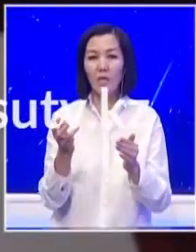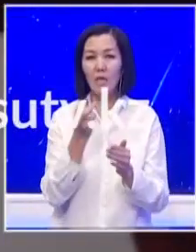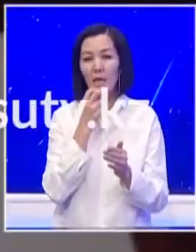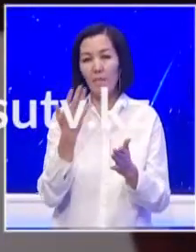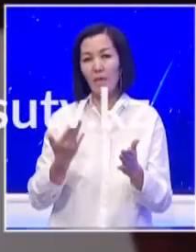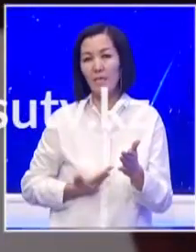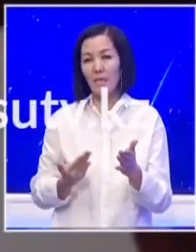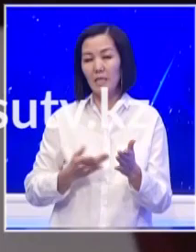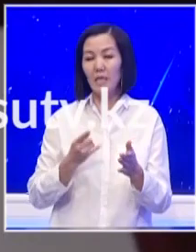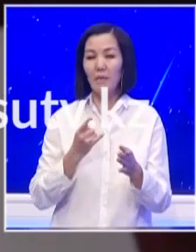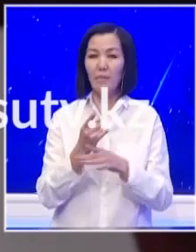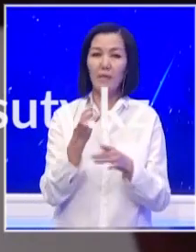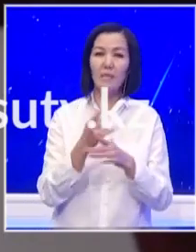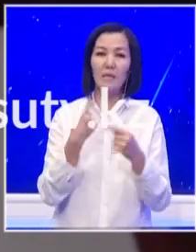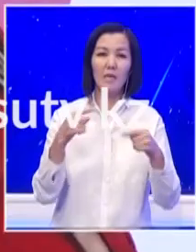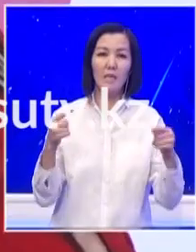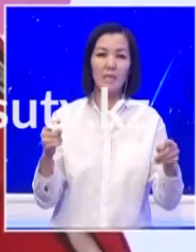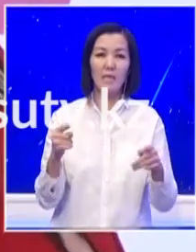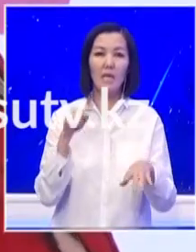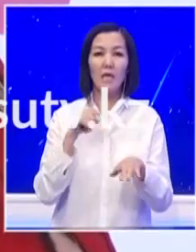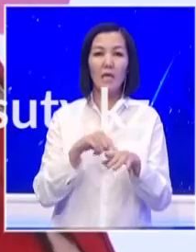вызвало взрыв самых разных эмоций у зрителей.